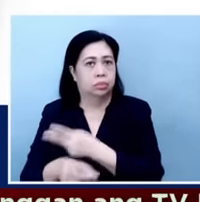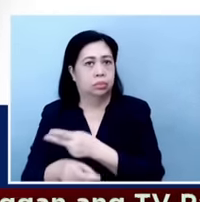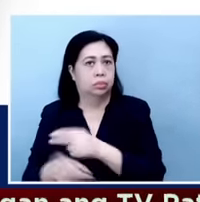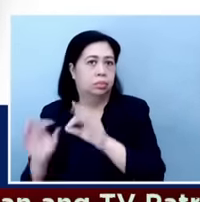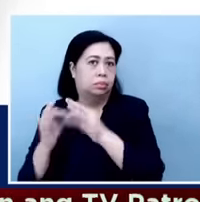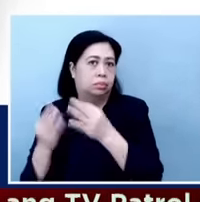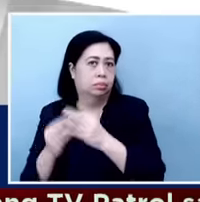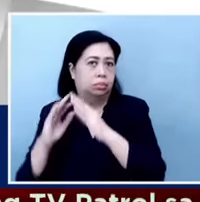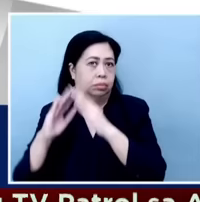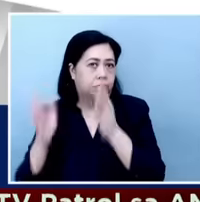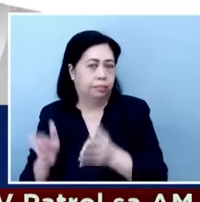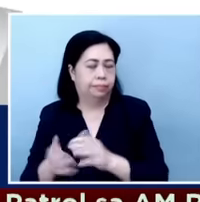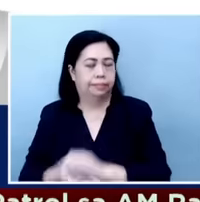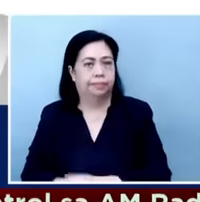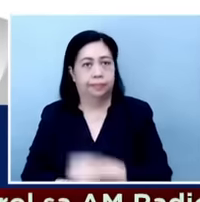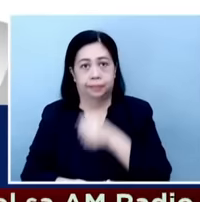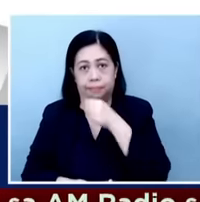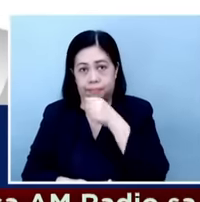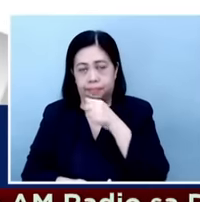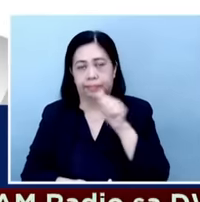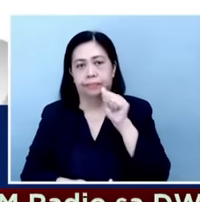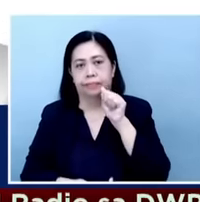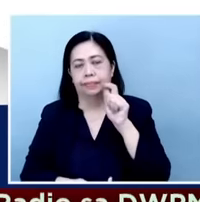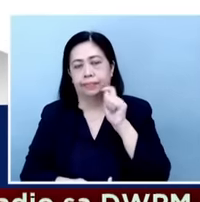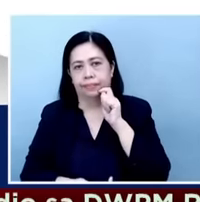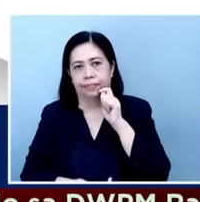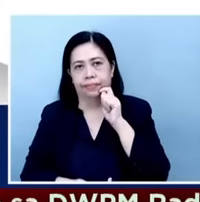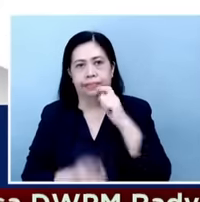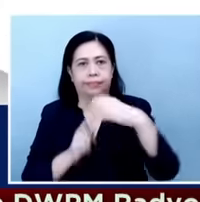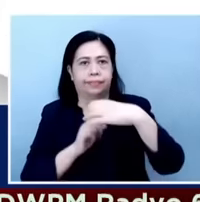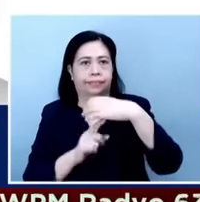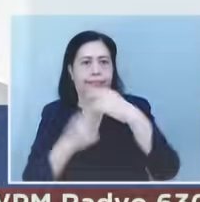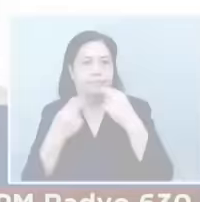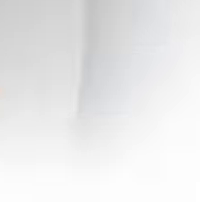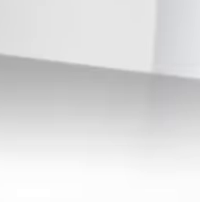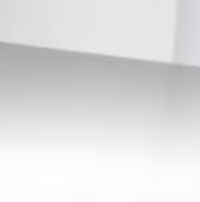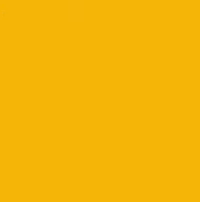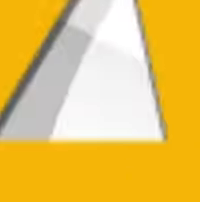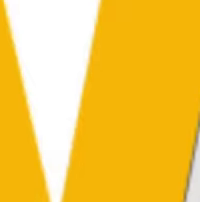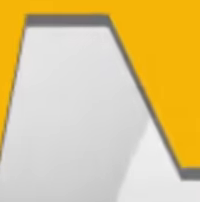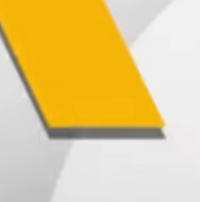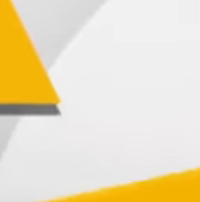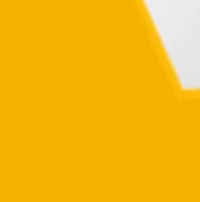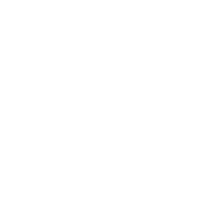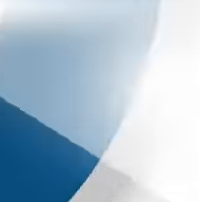pamilya. Andrea Taguines, ABS-CBN News.